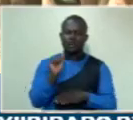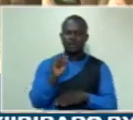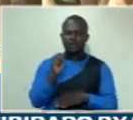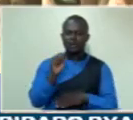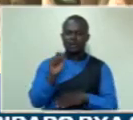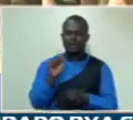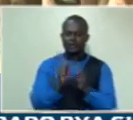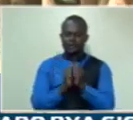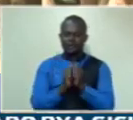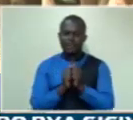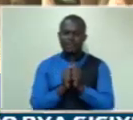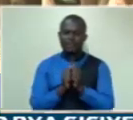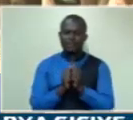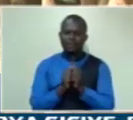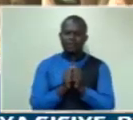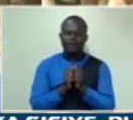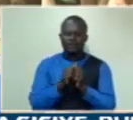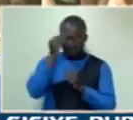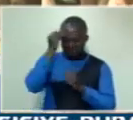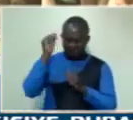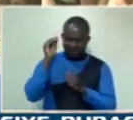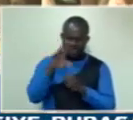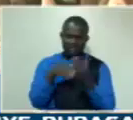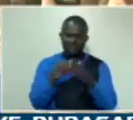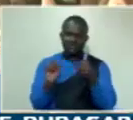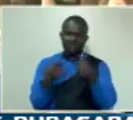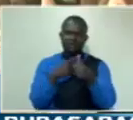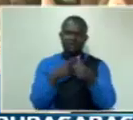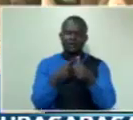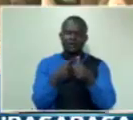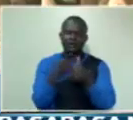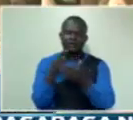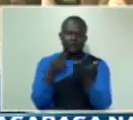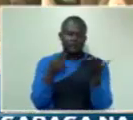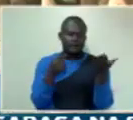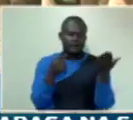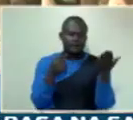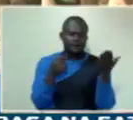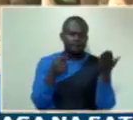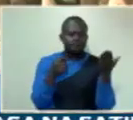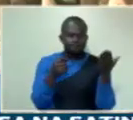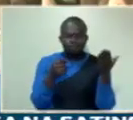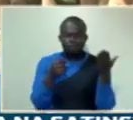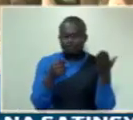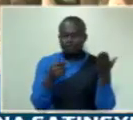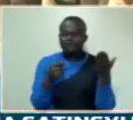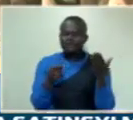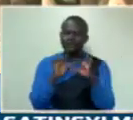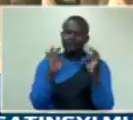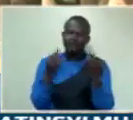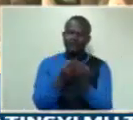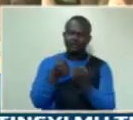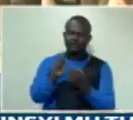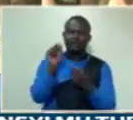Ubutumwa bwa mbere twashaka gutambutsa ngira ngo ni ubureba abagize uyu muryango ubwabo ko nk'uko nabivuze